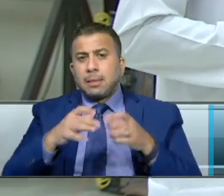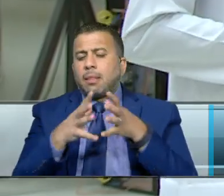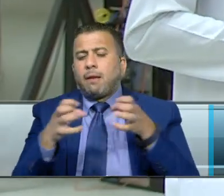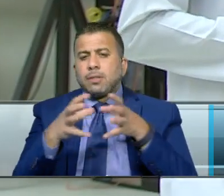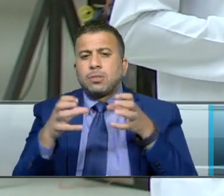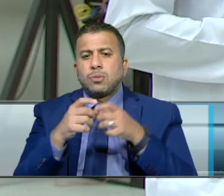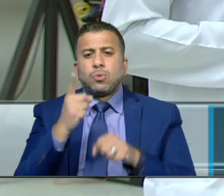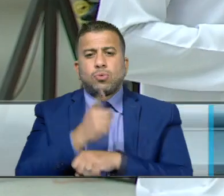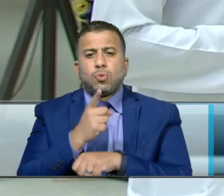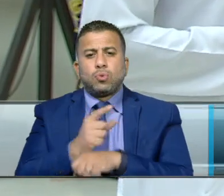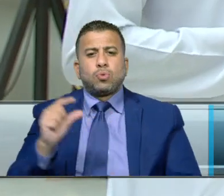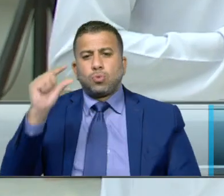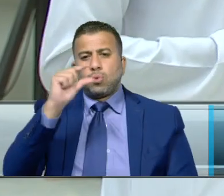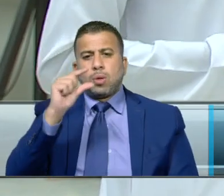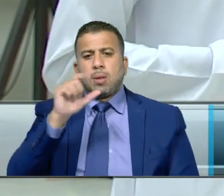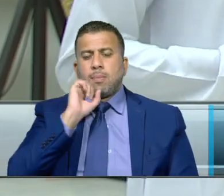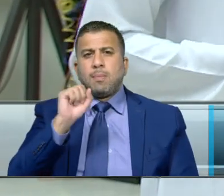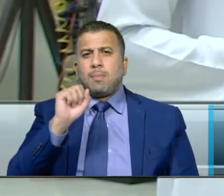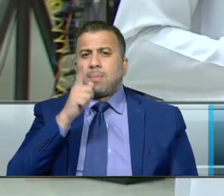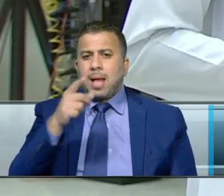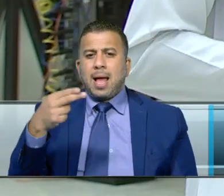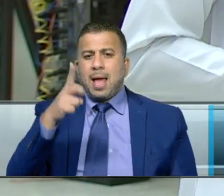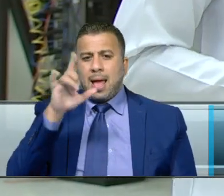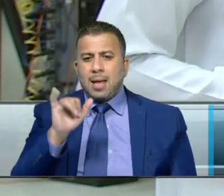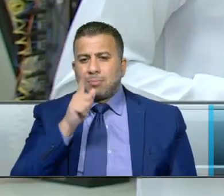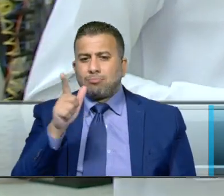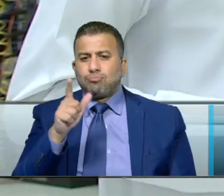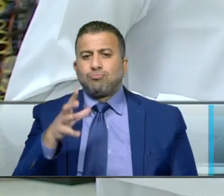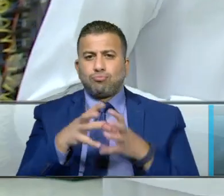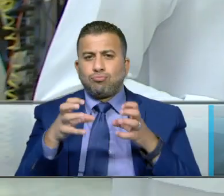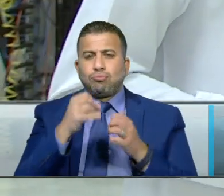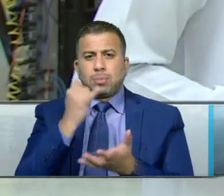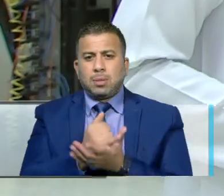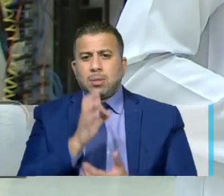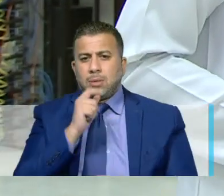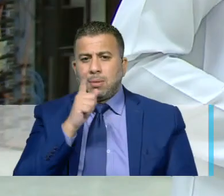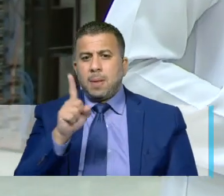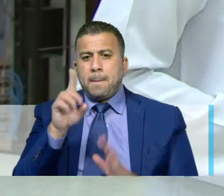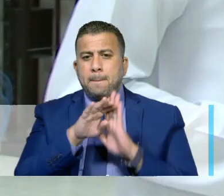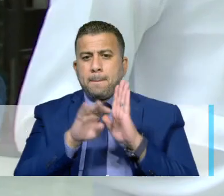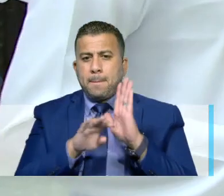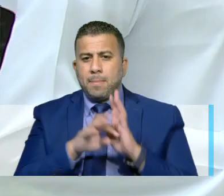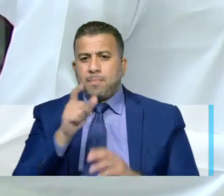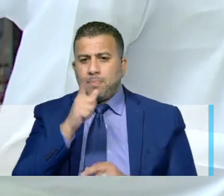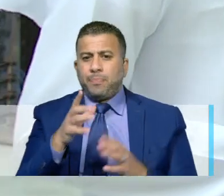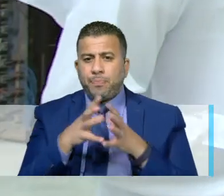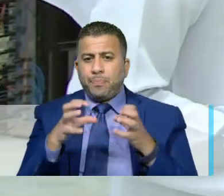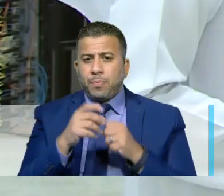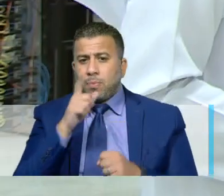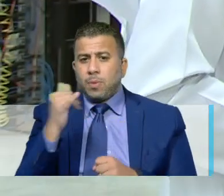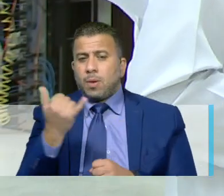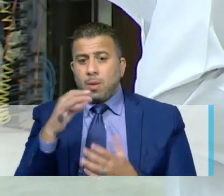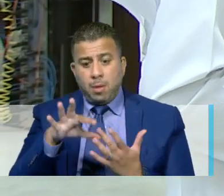تفاصيله الأستاذ الدكتور معتز علي منسق البرنامج. ميزة هذا البرنامج كما ذكرت طبعا، ليش